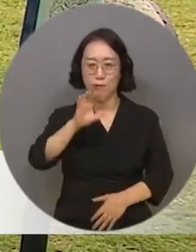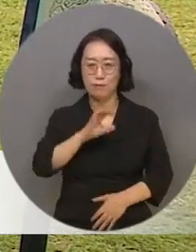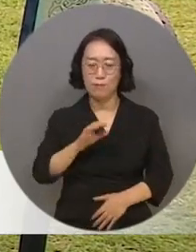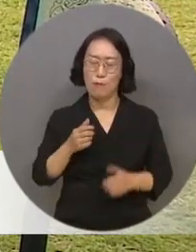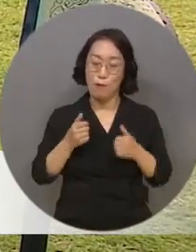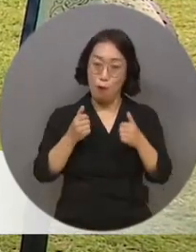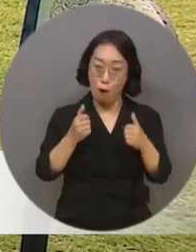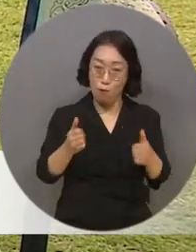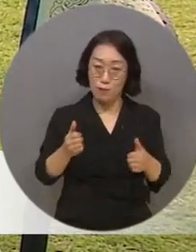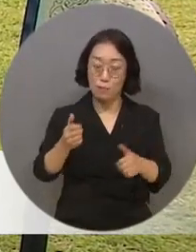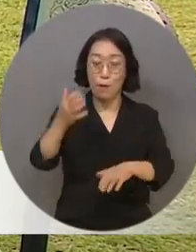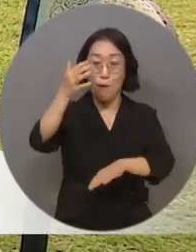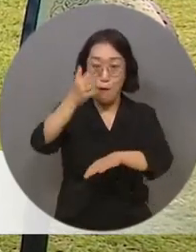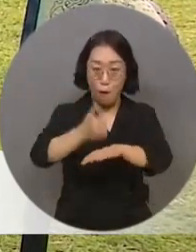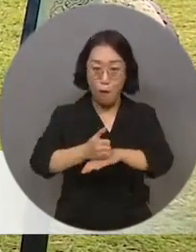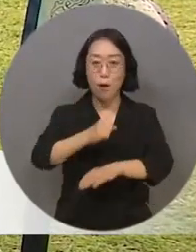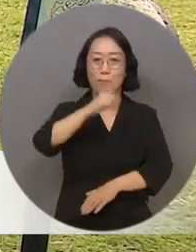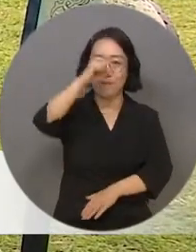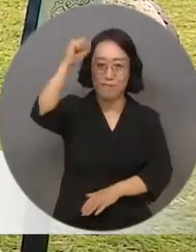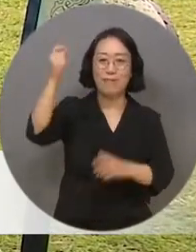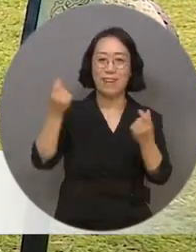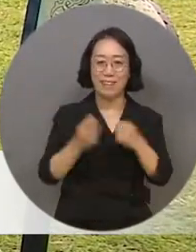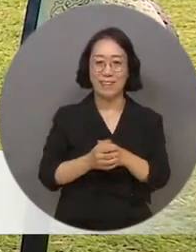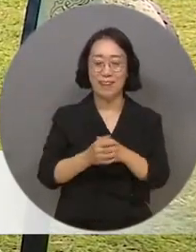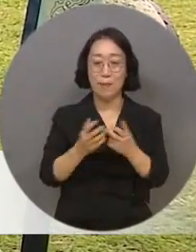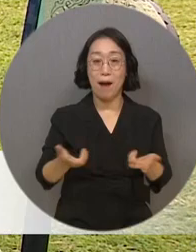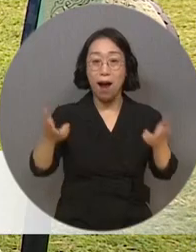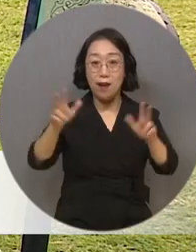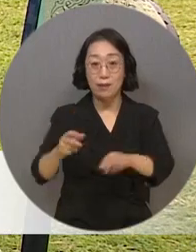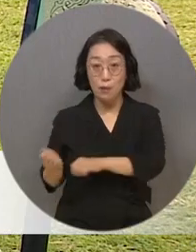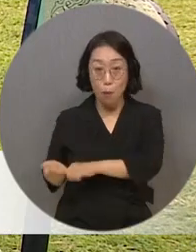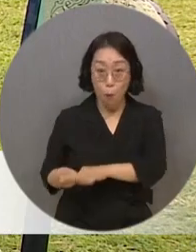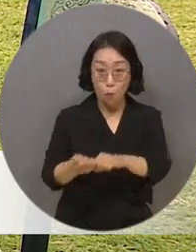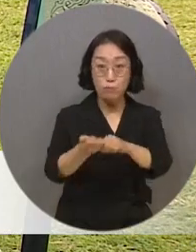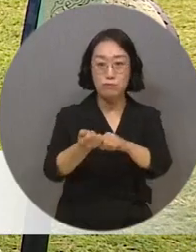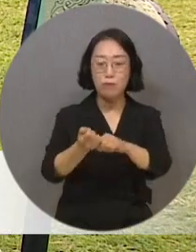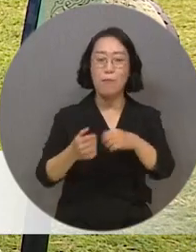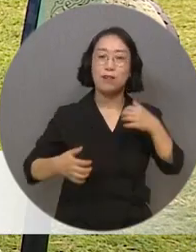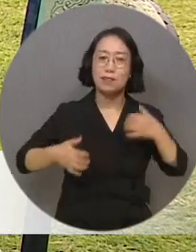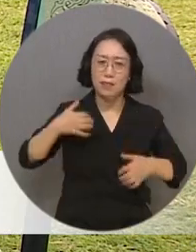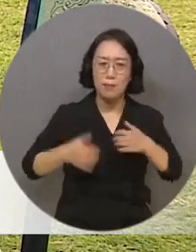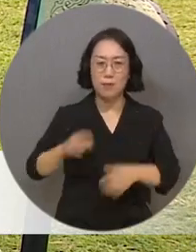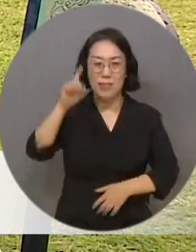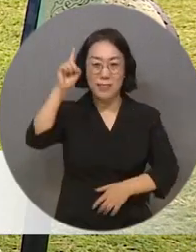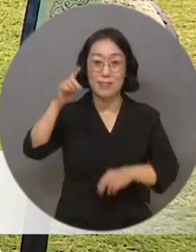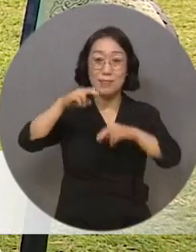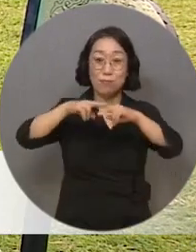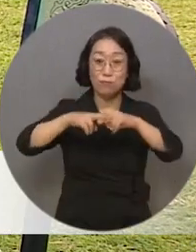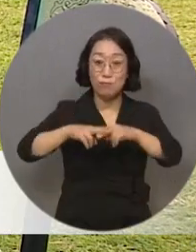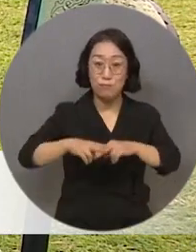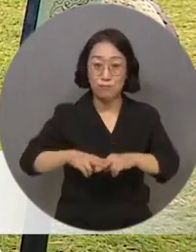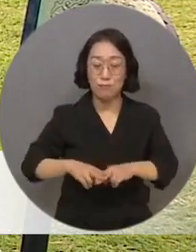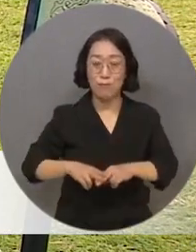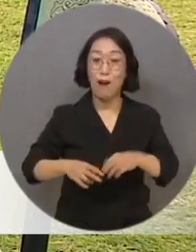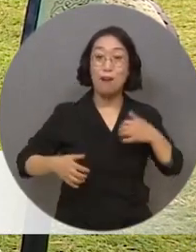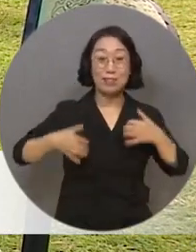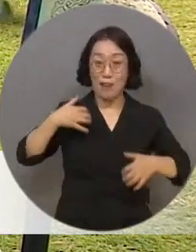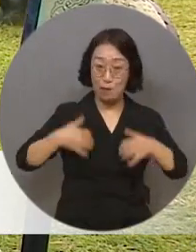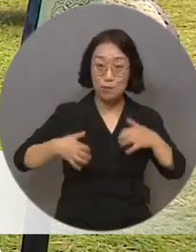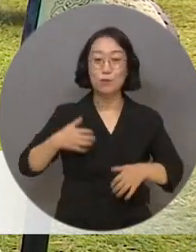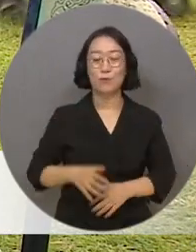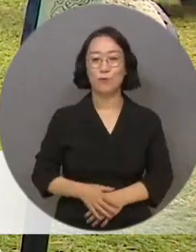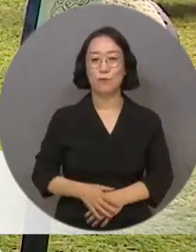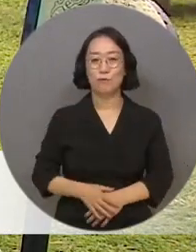것이 결과라고 생각을 합니다. 파크골프를 치면은 즐겁고 스트레스도 많이 풀리고 또 재미도